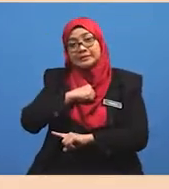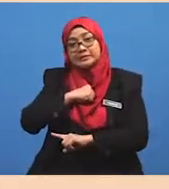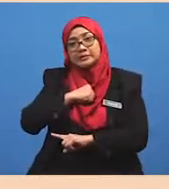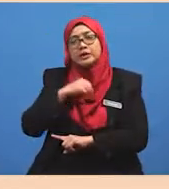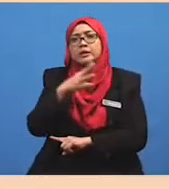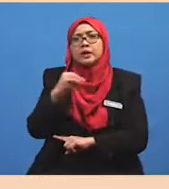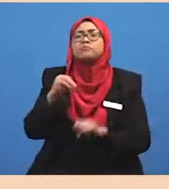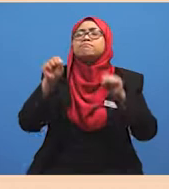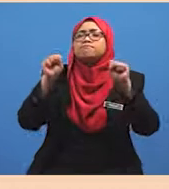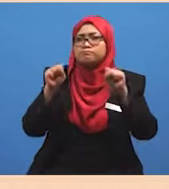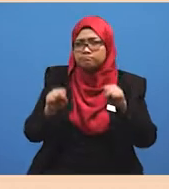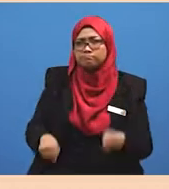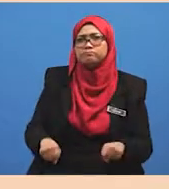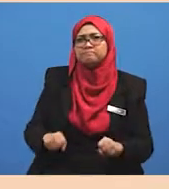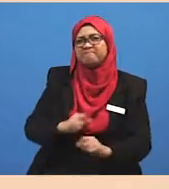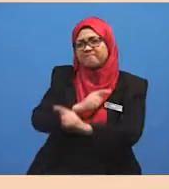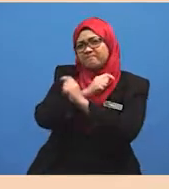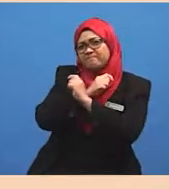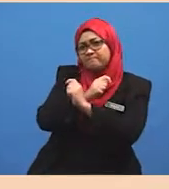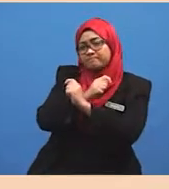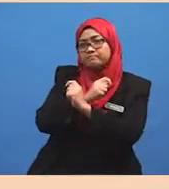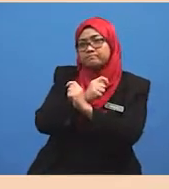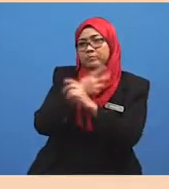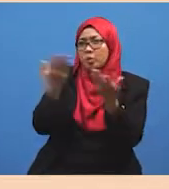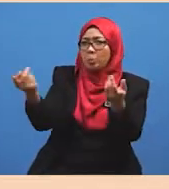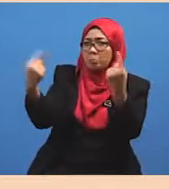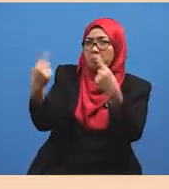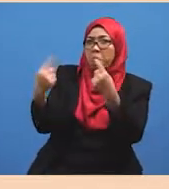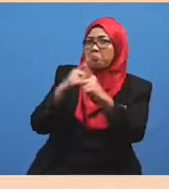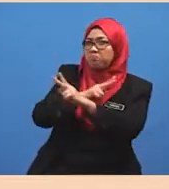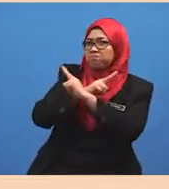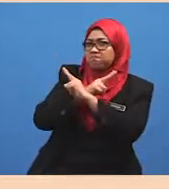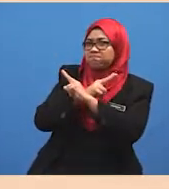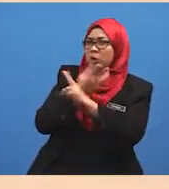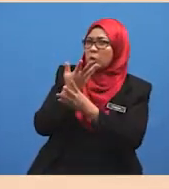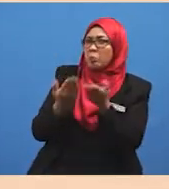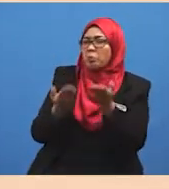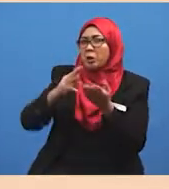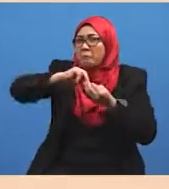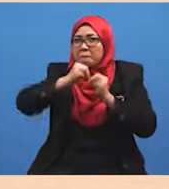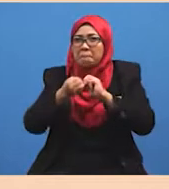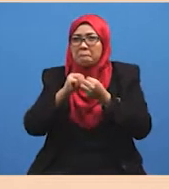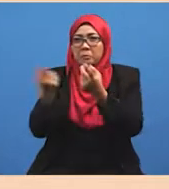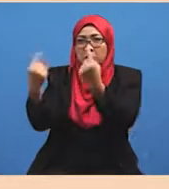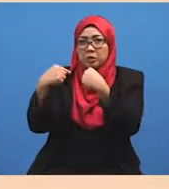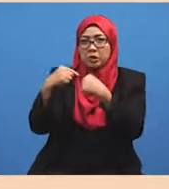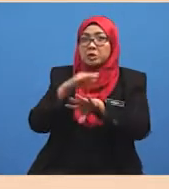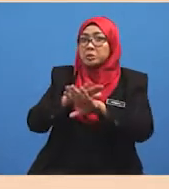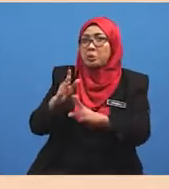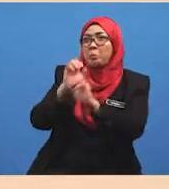mampu mengatasi halangan yang dihadapi semase mengusahakan sesuatu